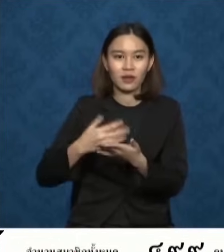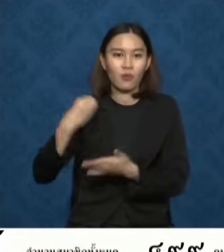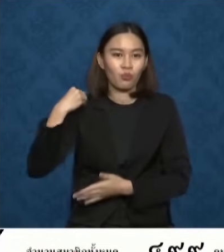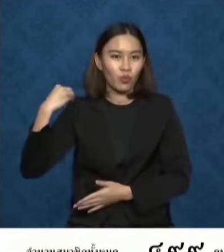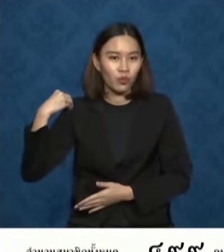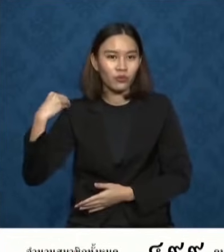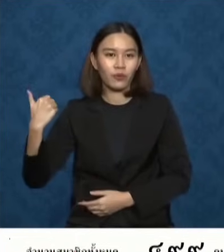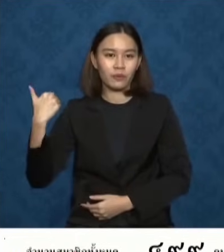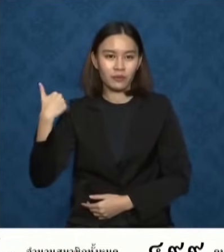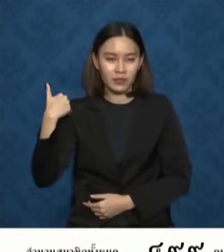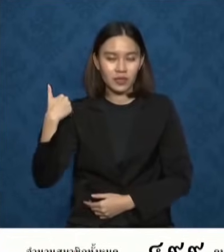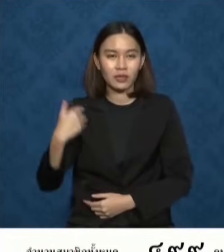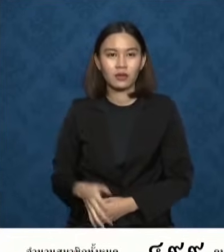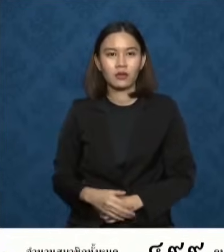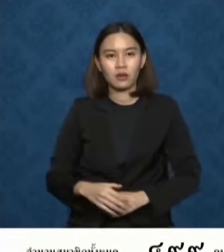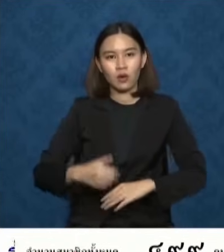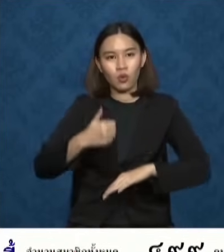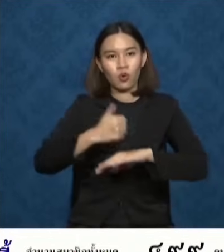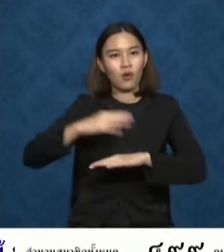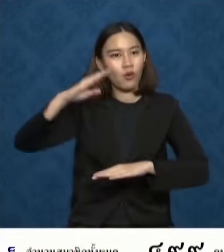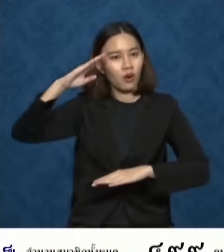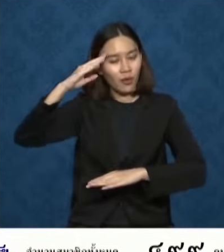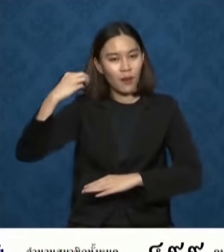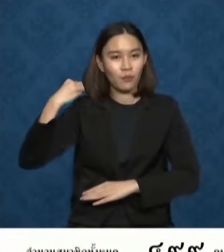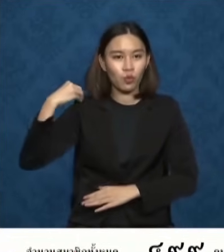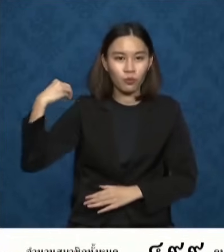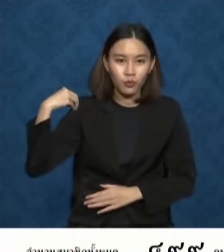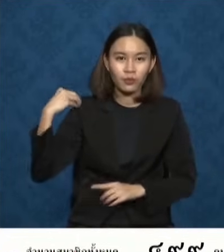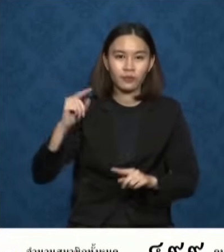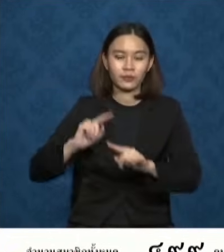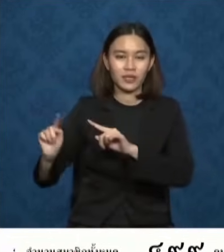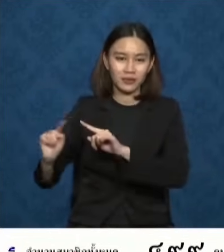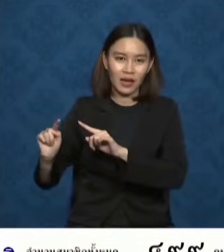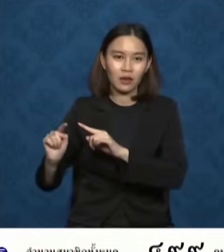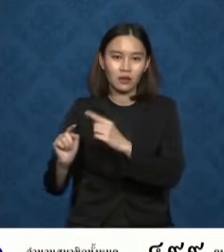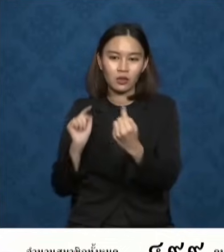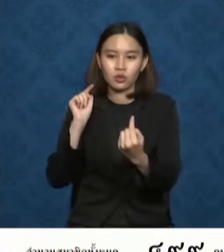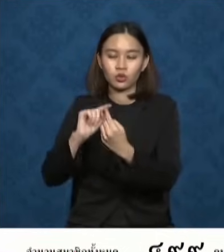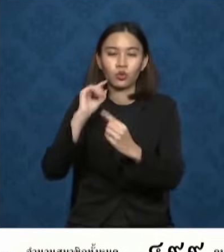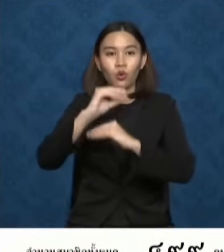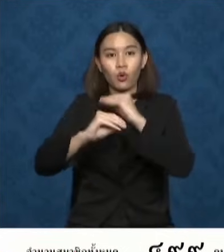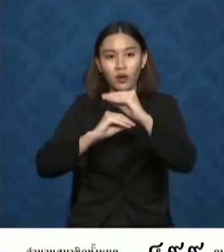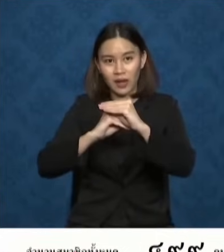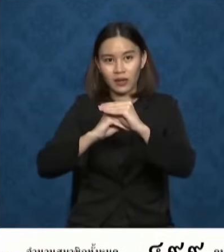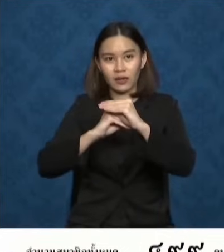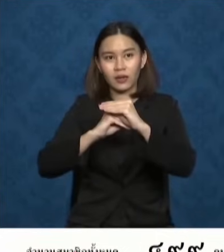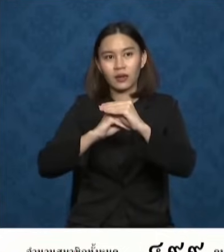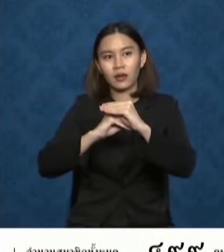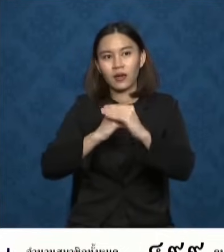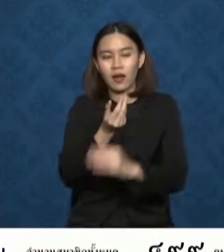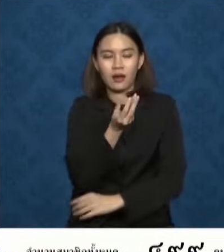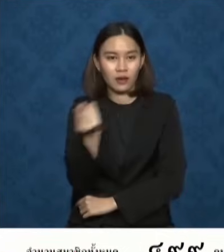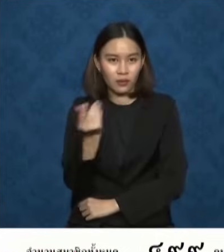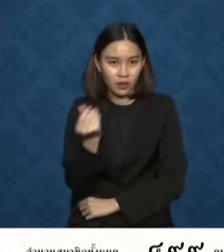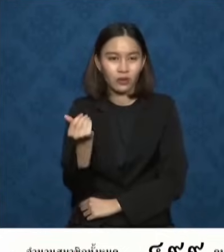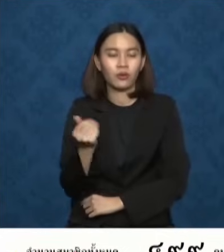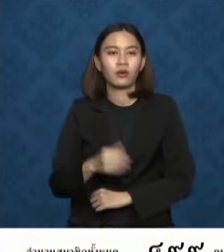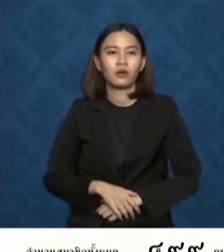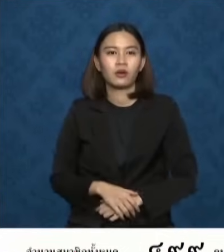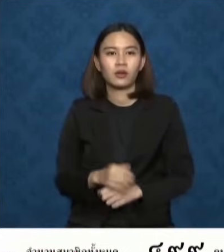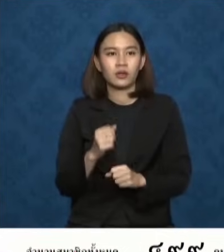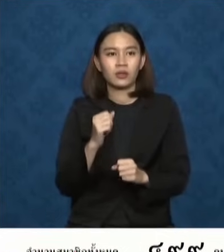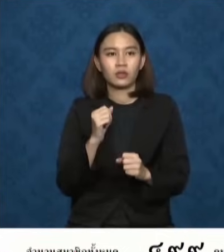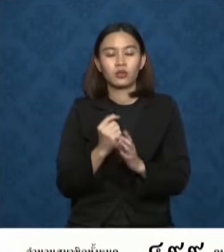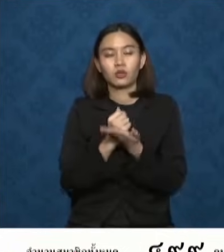บรรดานายพลจากพลตรีถึงพลเอกเนี่ยจะเข้าสู่โครงการนี่อย่างรวดเร็วจะทำ